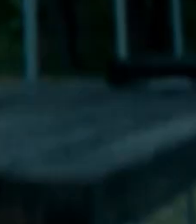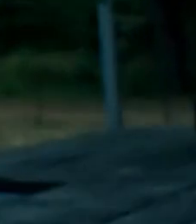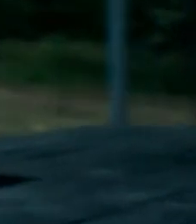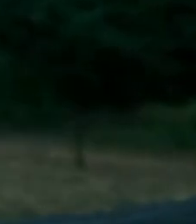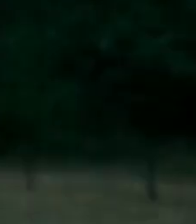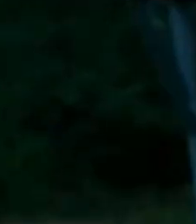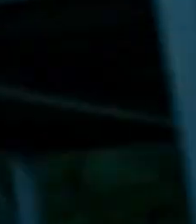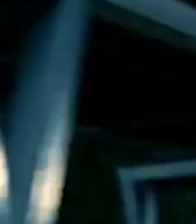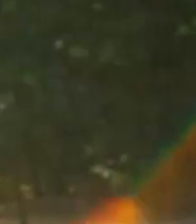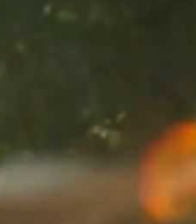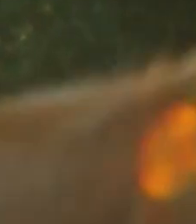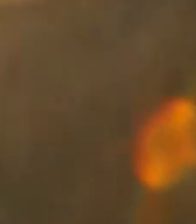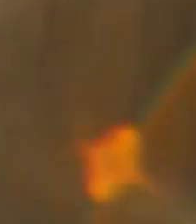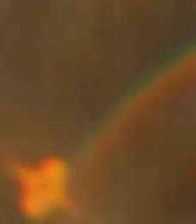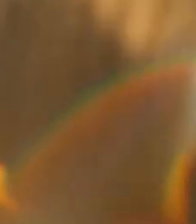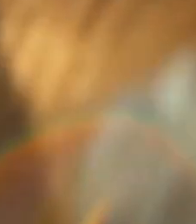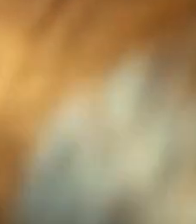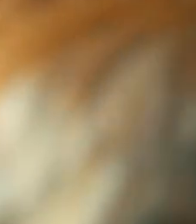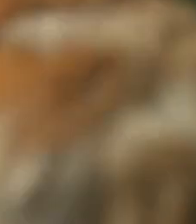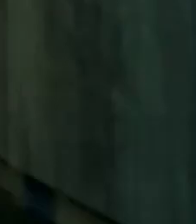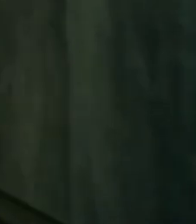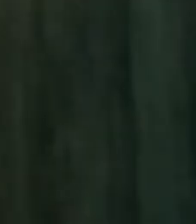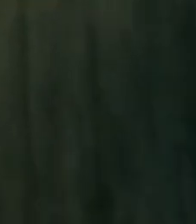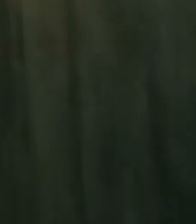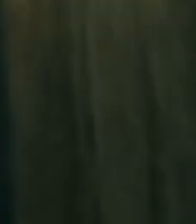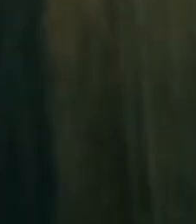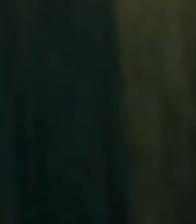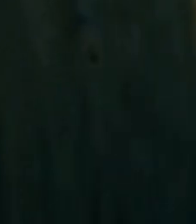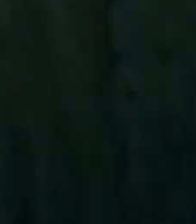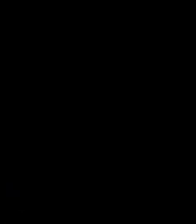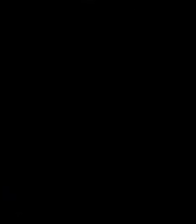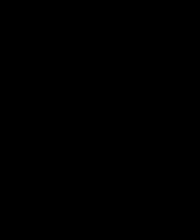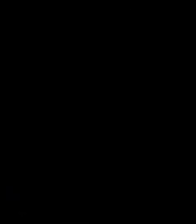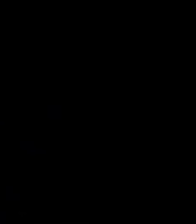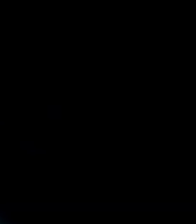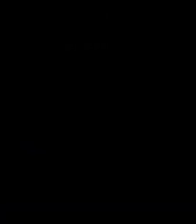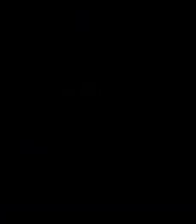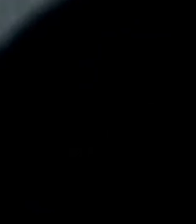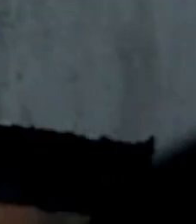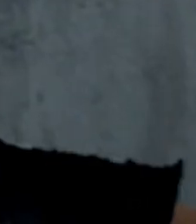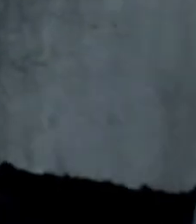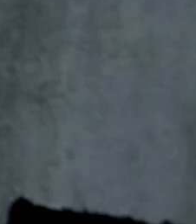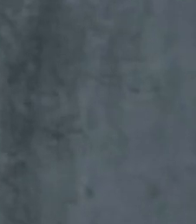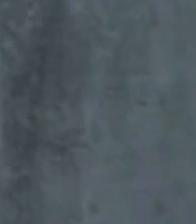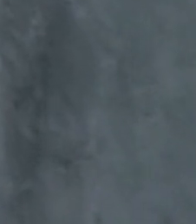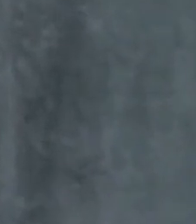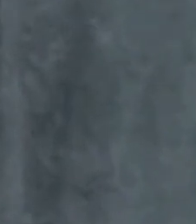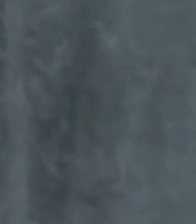Це не твоє. Навіщо ризикувати життям як чоловік, а заробляти як жінка?